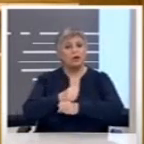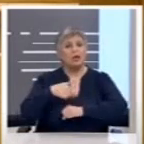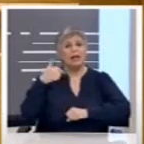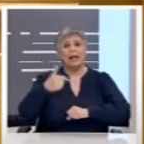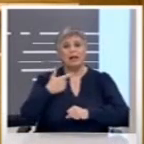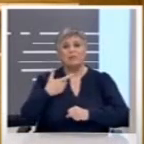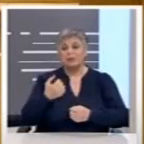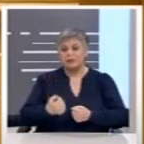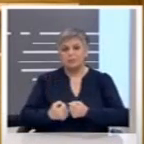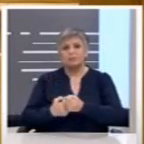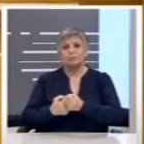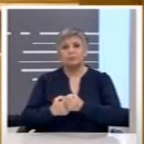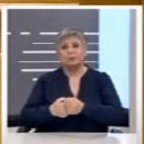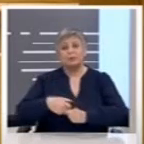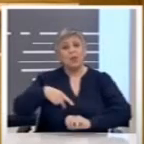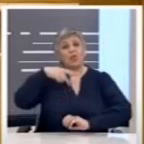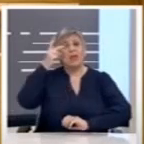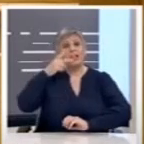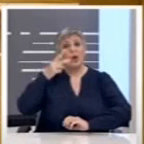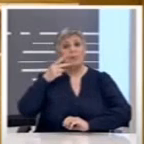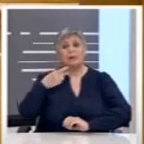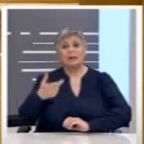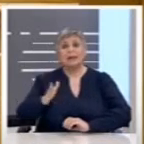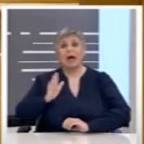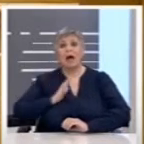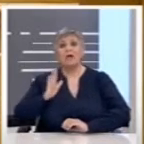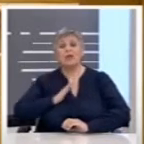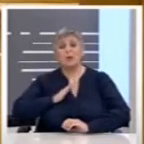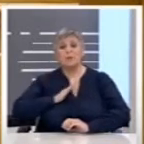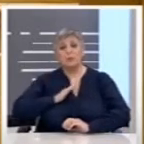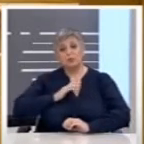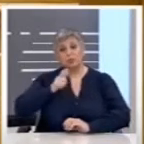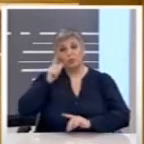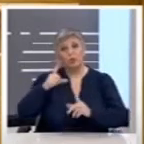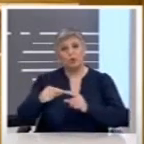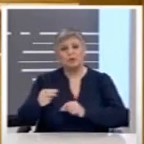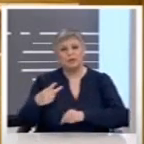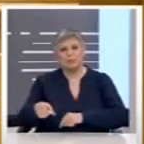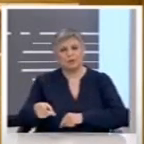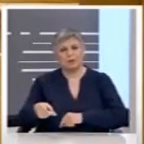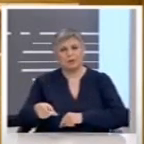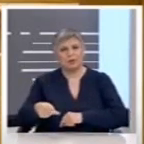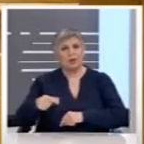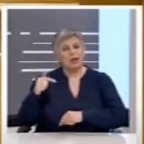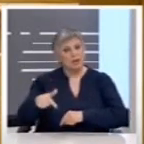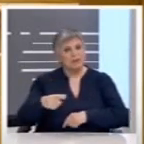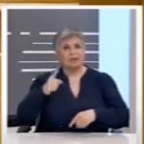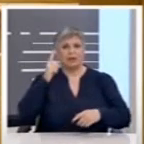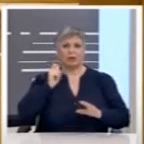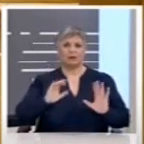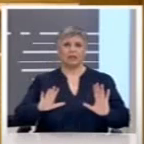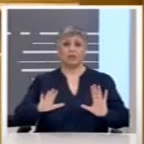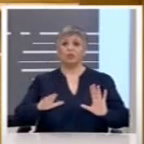δικαιώματα της τουρκοκυπριακής κοινότητας να νιώσει ως το δυνατόν περισσότερο ότι το μέλλον της είναι σε αυτό το νησί